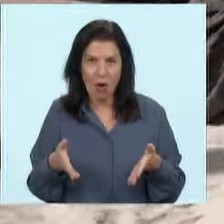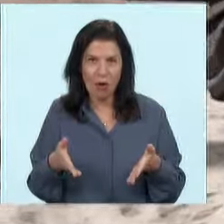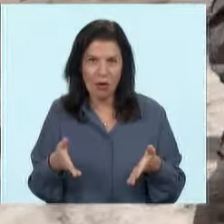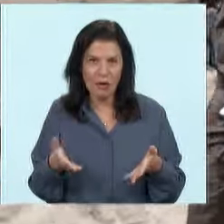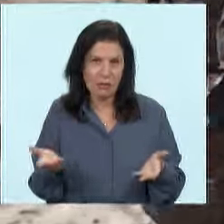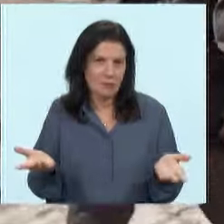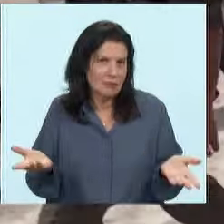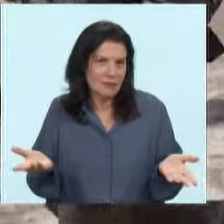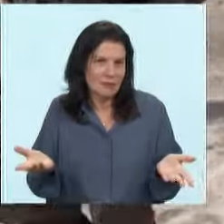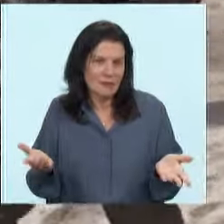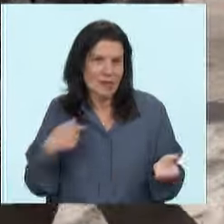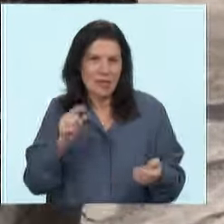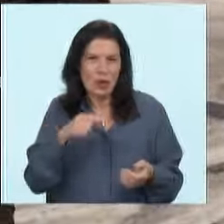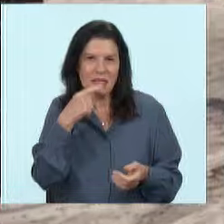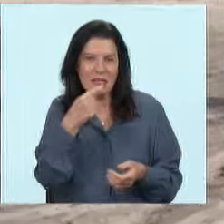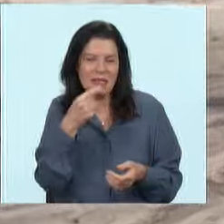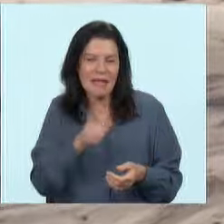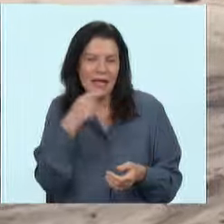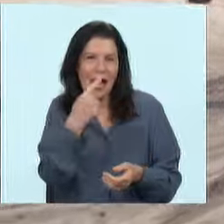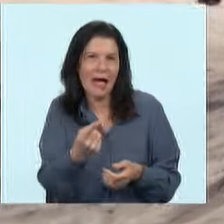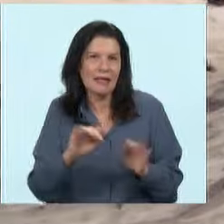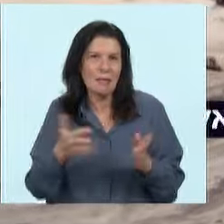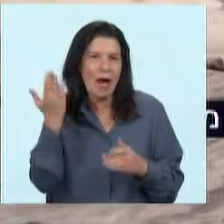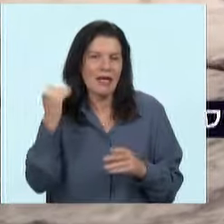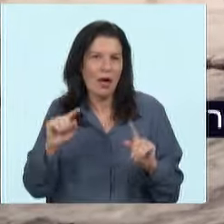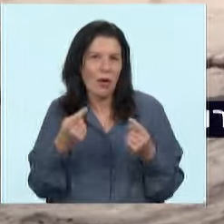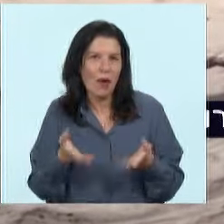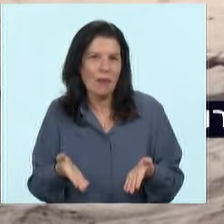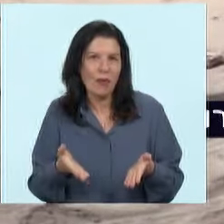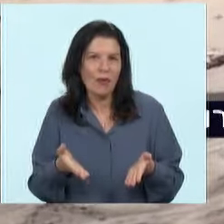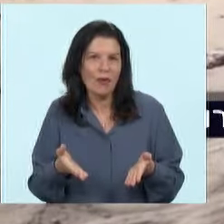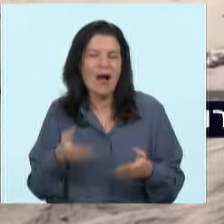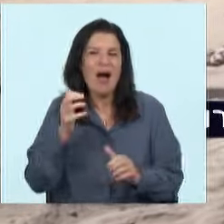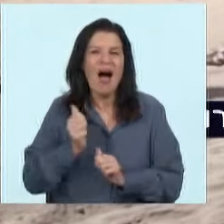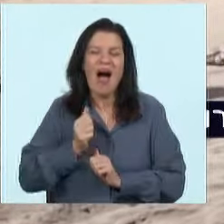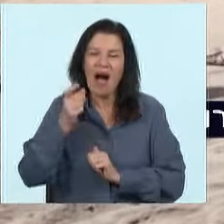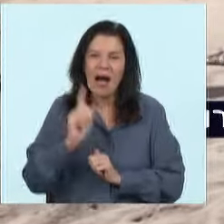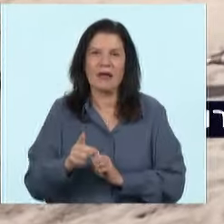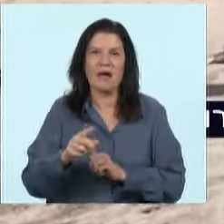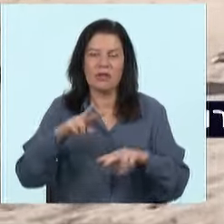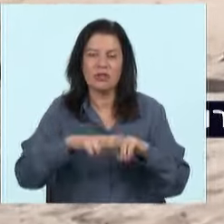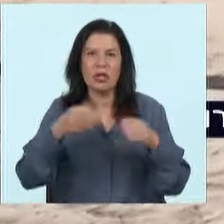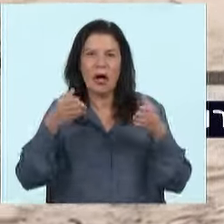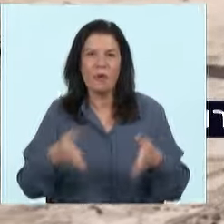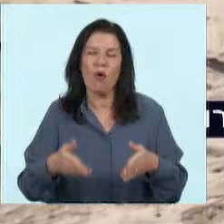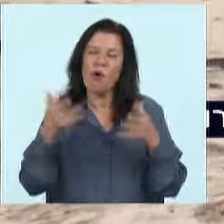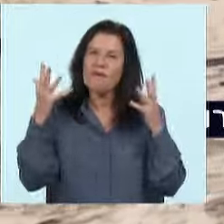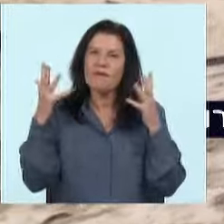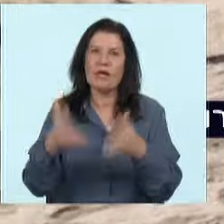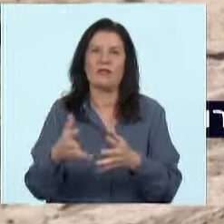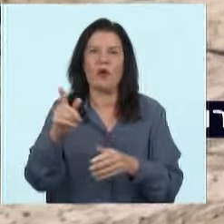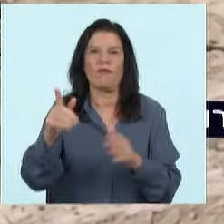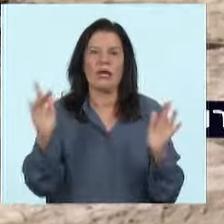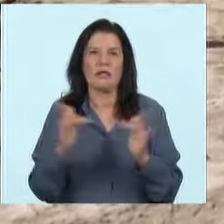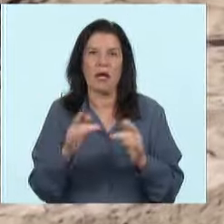אם אני... צהלית פה. כן, אם אני לא פה צהלית, כצבא, תוקף, פוגע באויב, הוא ילך לנסות לתקוף, אנחנו רק לפני חודש וחצי עם